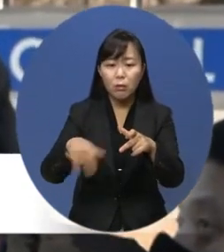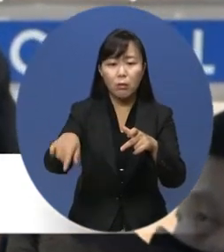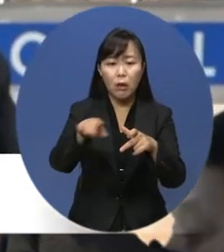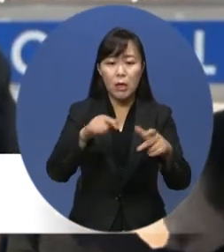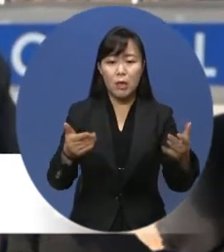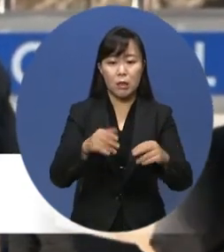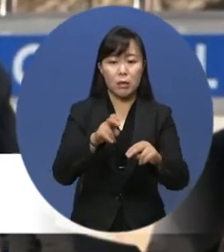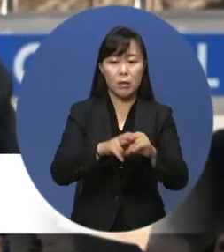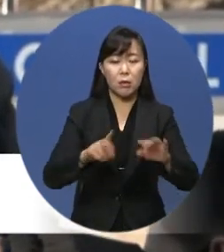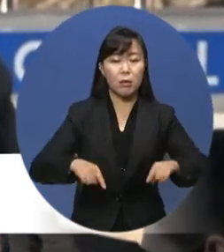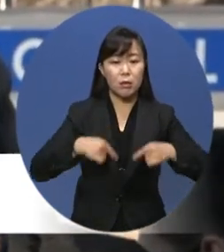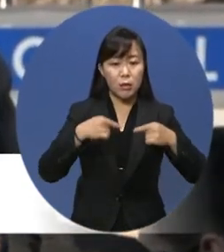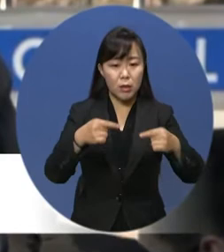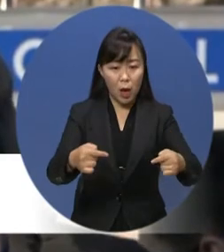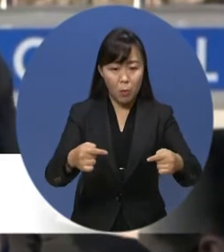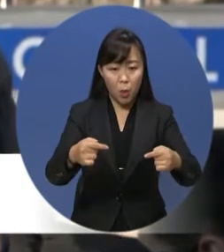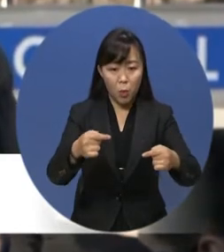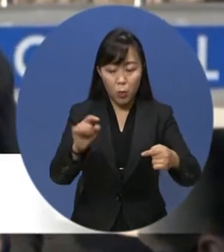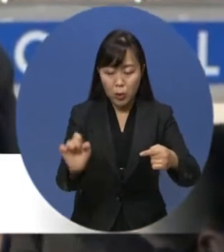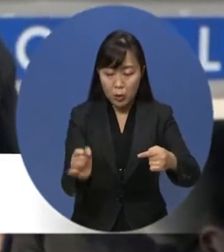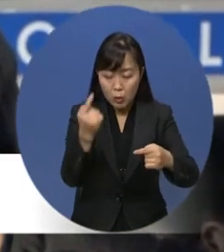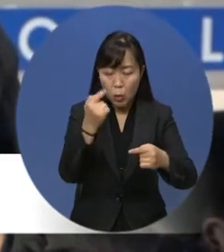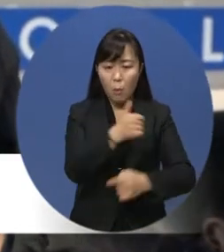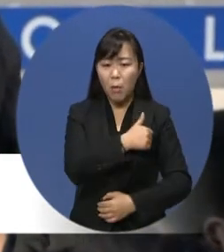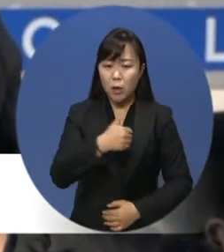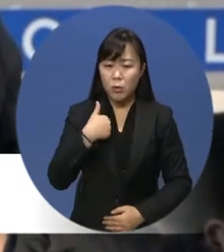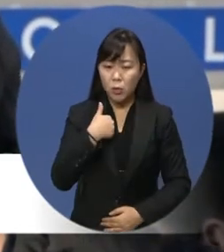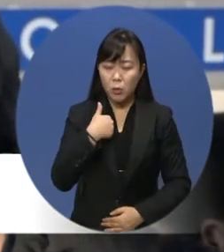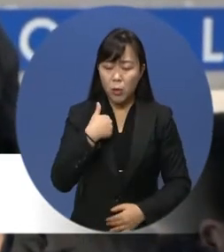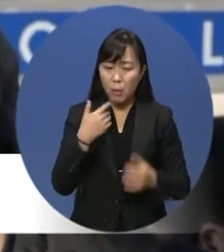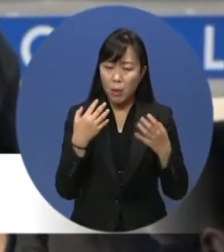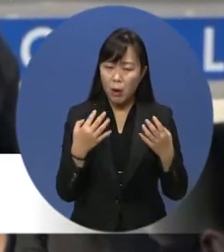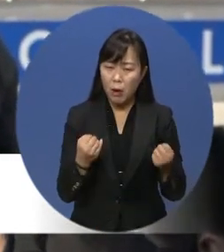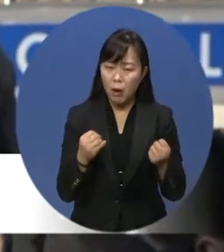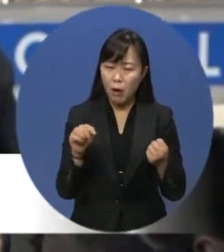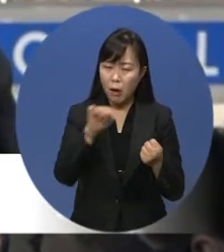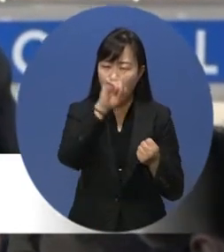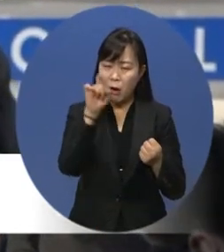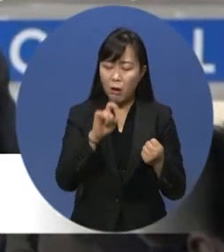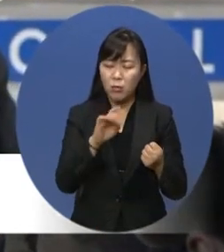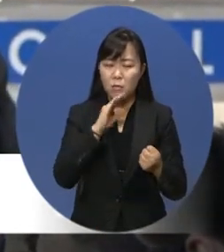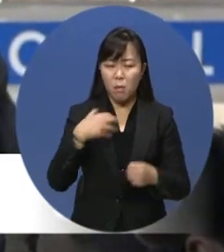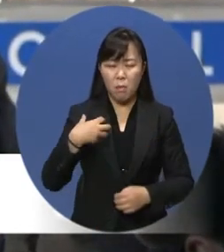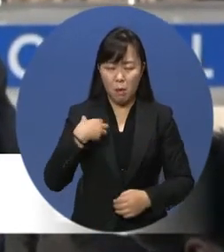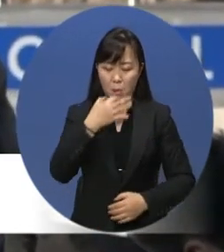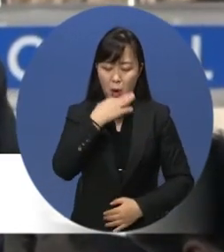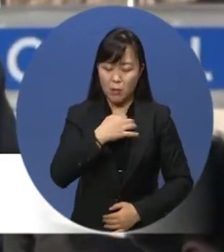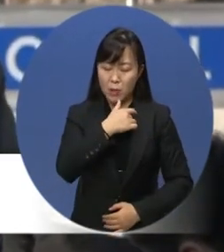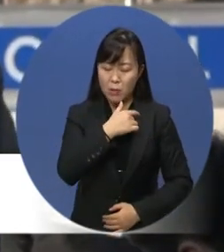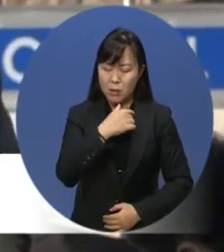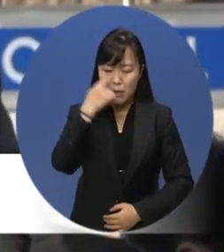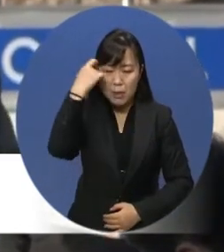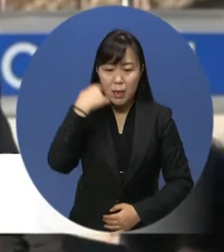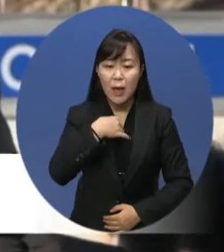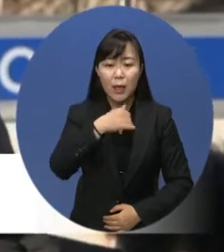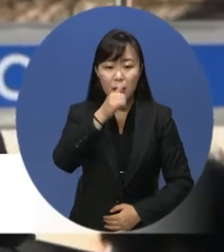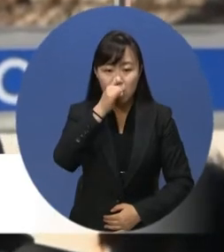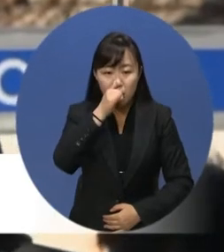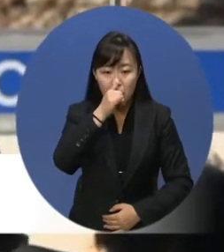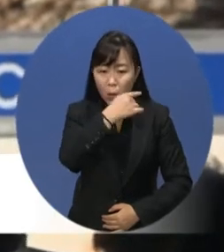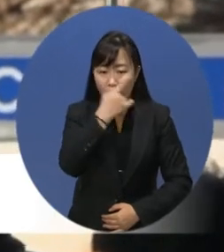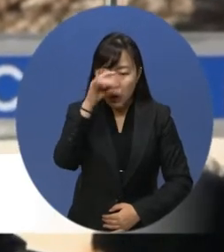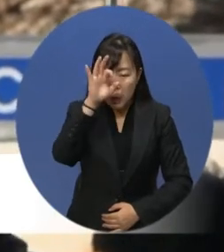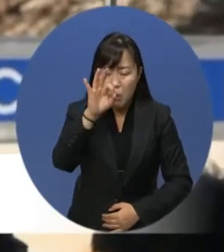이 일자리에 참여를 함으로 인해서 만족도가 높으냐, 정말 사명감과 보람을 느끼고 있느냐라고